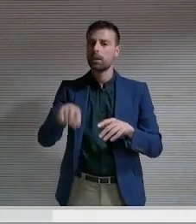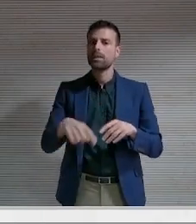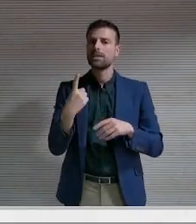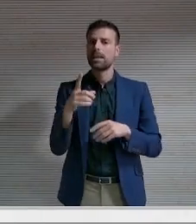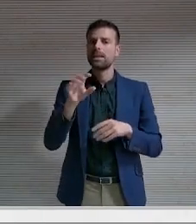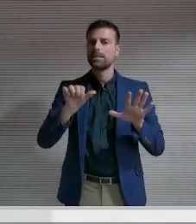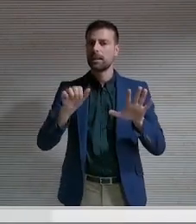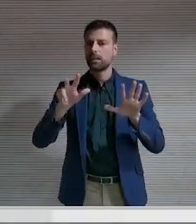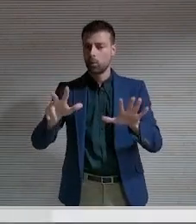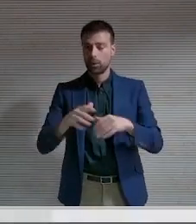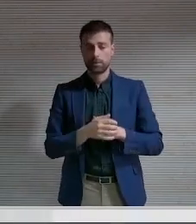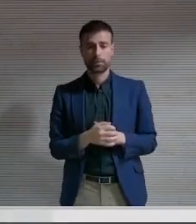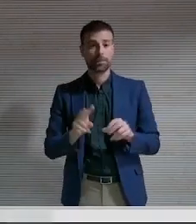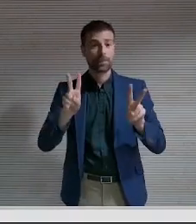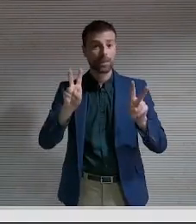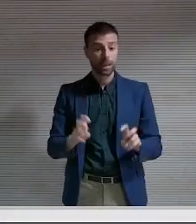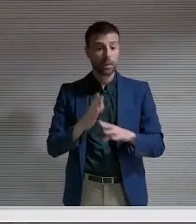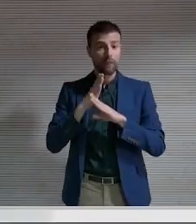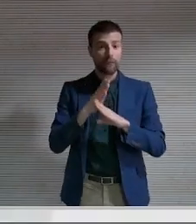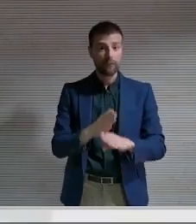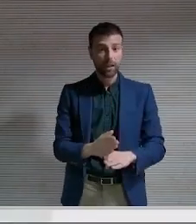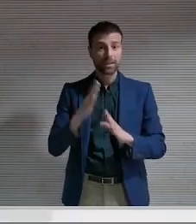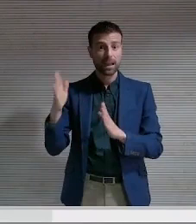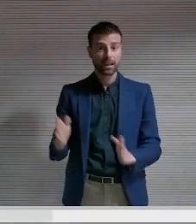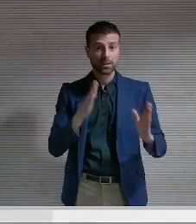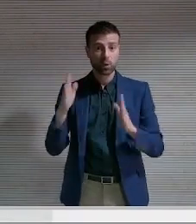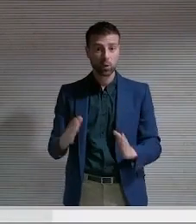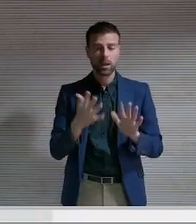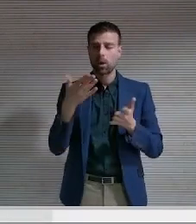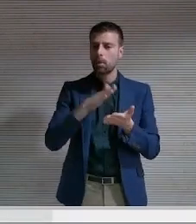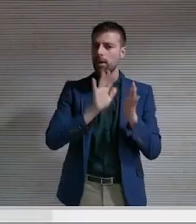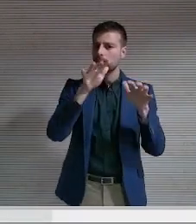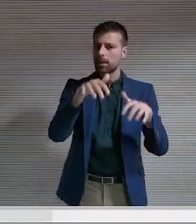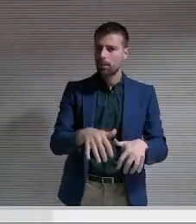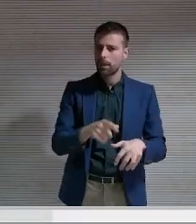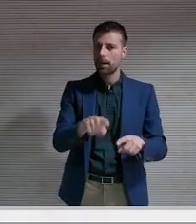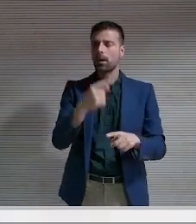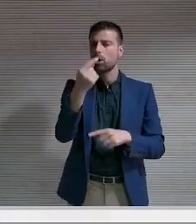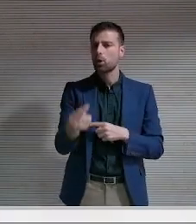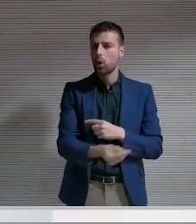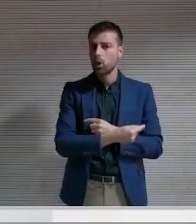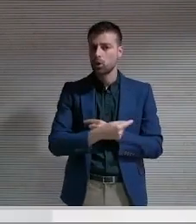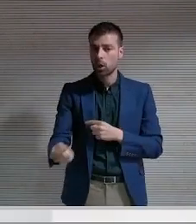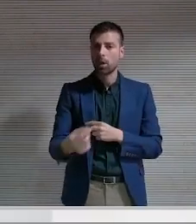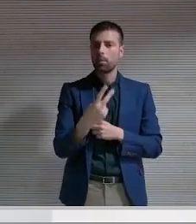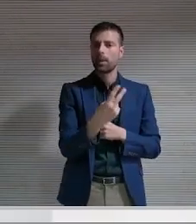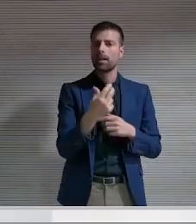94.168. En relació als fixes discontinus, a l'abril informar que s'han formalitzat un total de